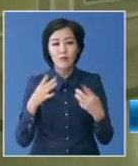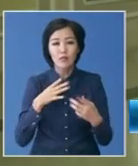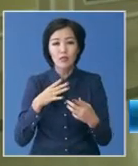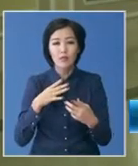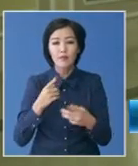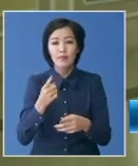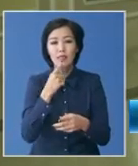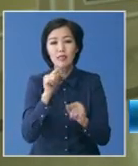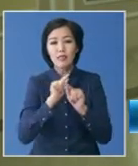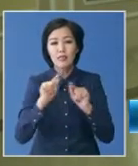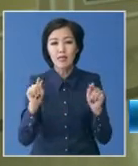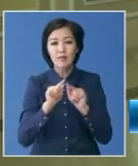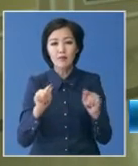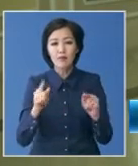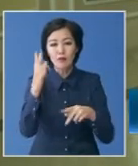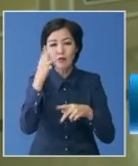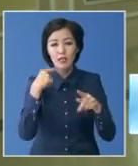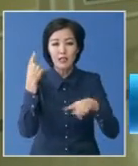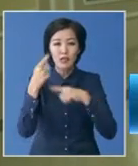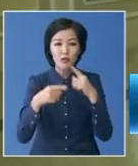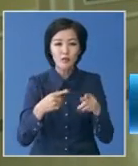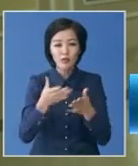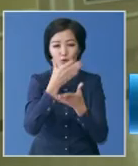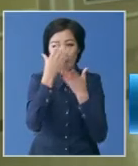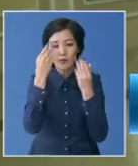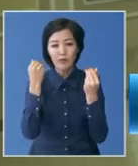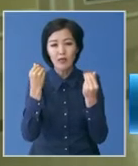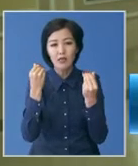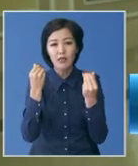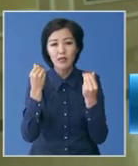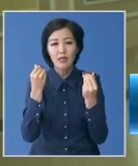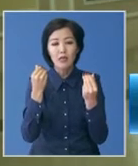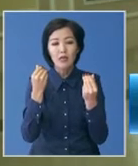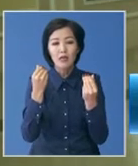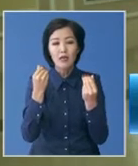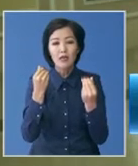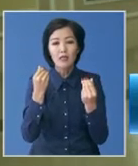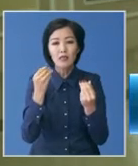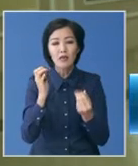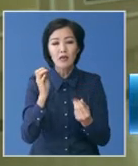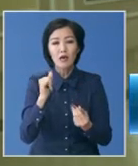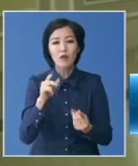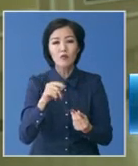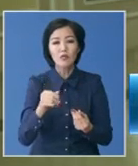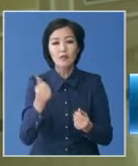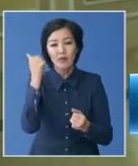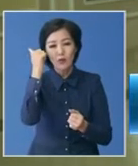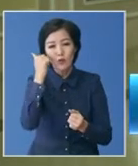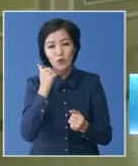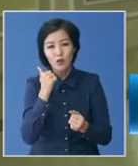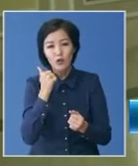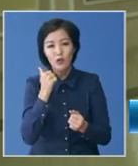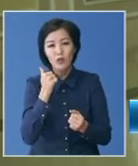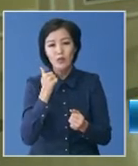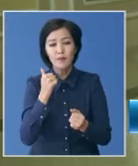Тілді дәріптеу, салт-дәстүрімізді, бұрынғы ұмыт қалған әдет-ғұрпымызды, ауыз әдебиетінің көне түрлерін, сосын күн